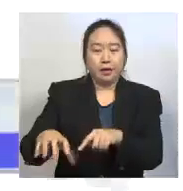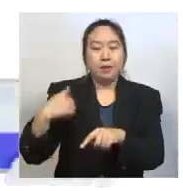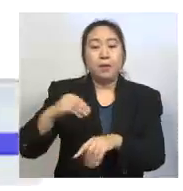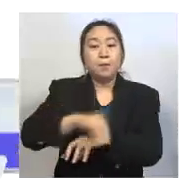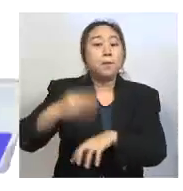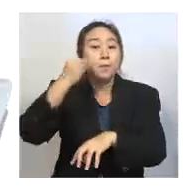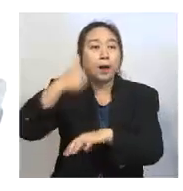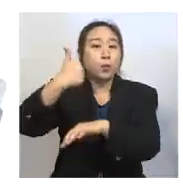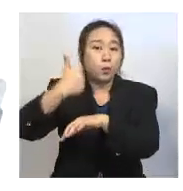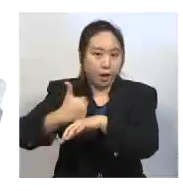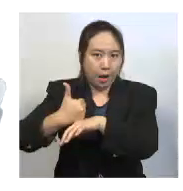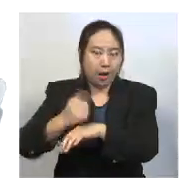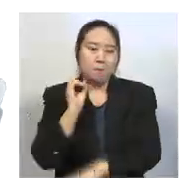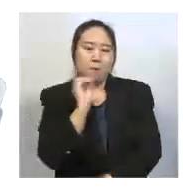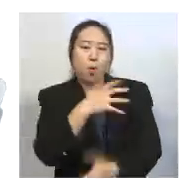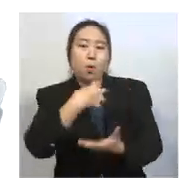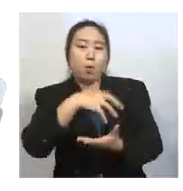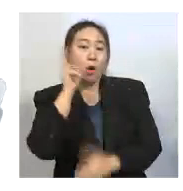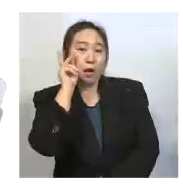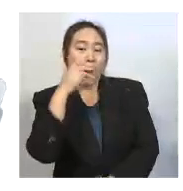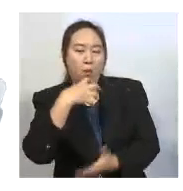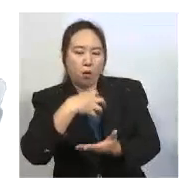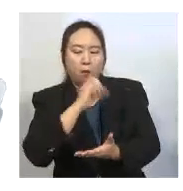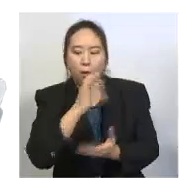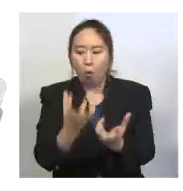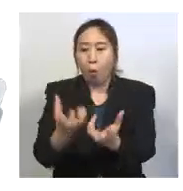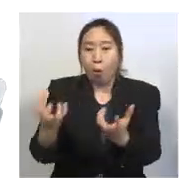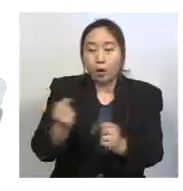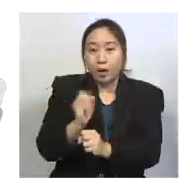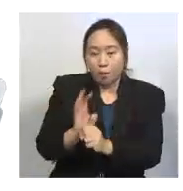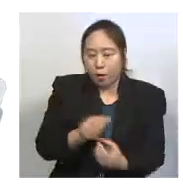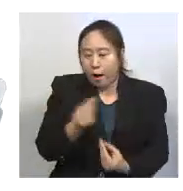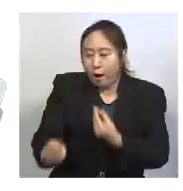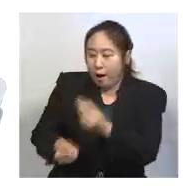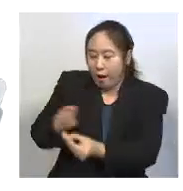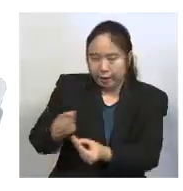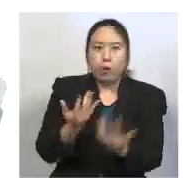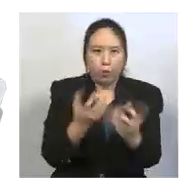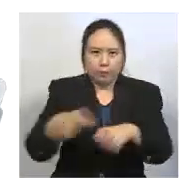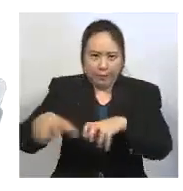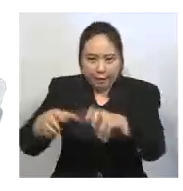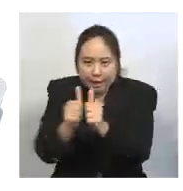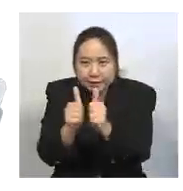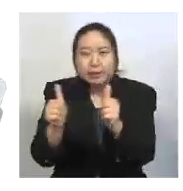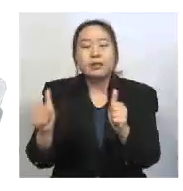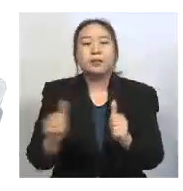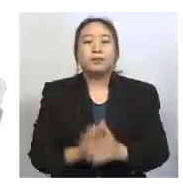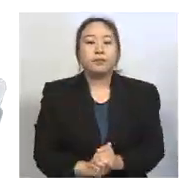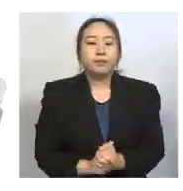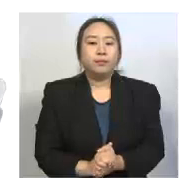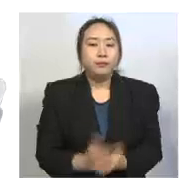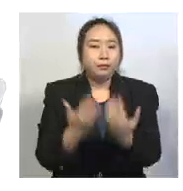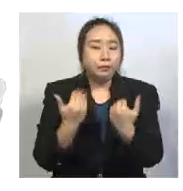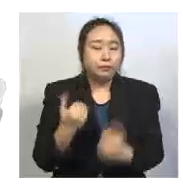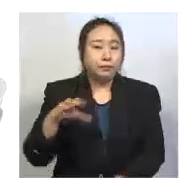วว่าก็จะมีการบริหารจัดการของที่ได้รับการบริจาคมาอย่างดีที่สุดเลยนะคะซึ่งก็ทีนี้